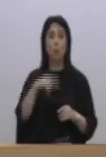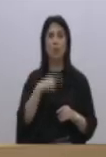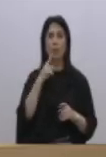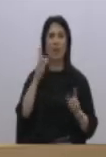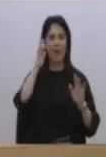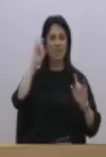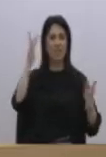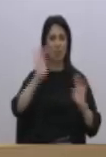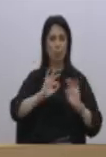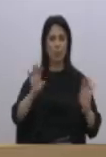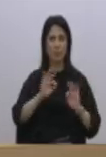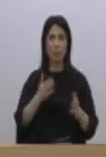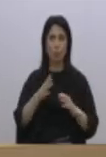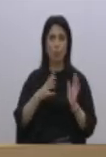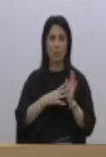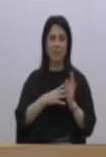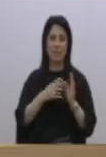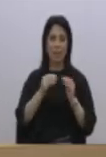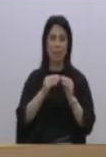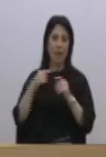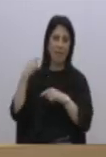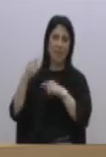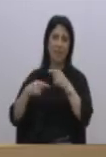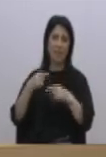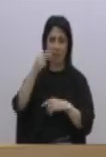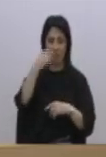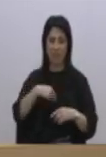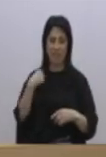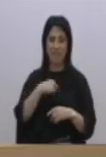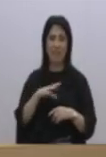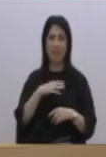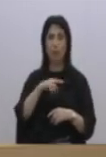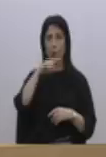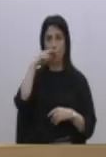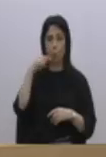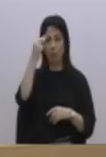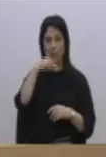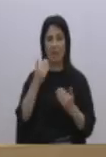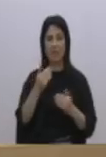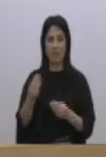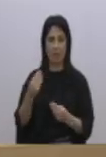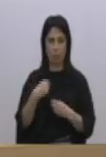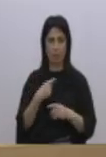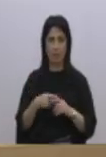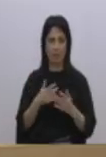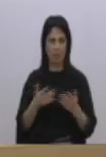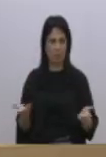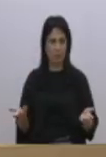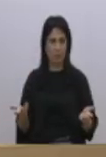რაღაც იგიჟეებს უყვებიან რომ თურმე მე-9-10 საუკუნეში გავხდით ქრისტიანები და ისიც რუსებმა გაგვაქრისტიანეს და ასე შემდეგ და ასე